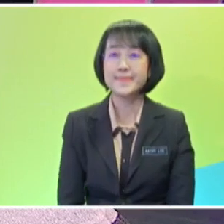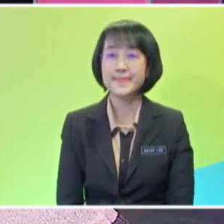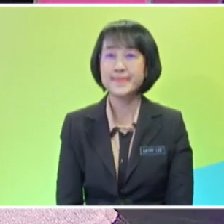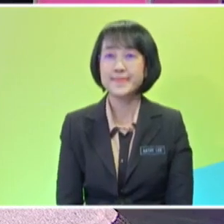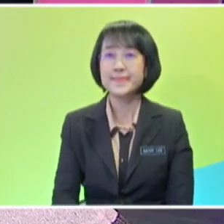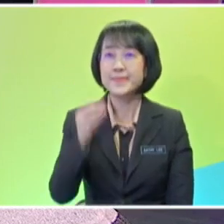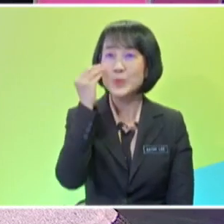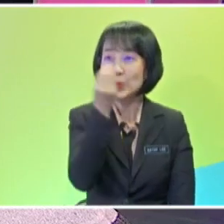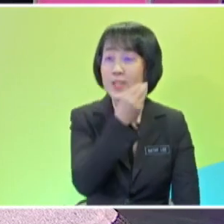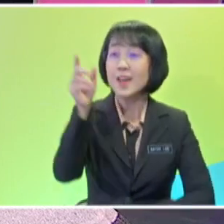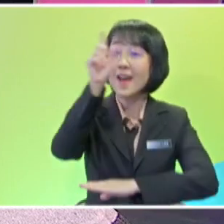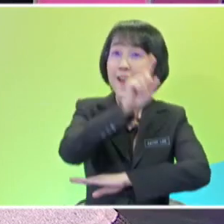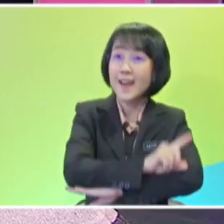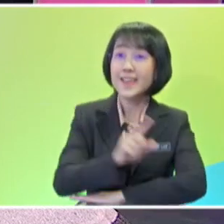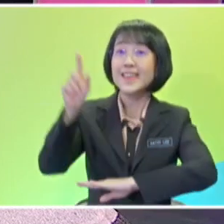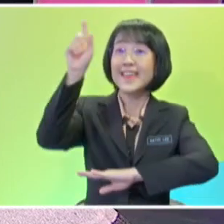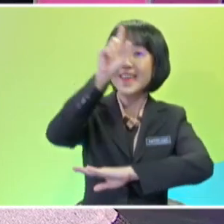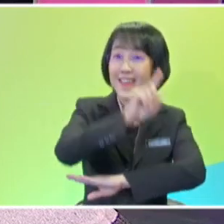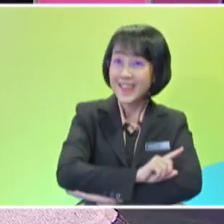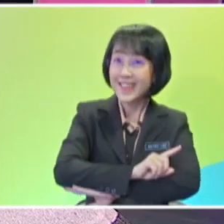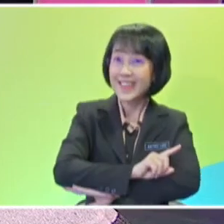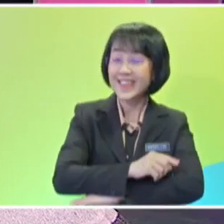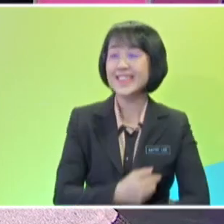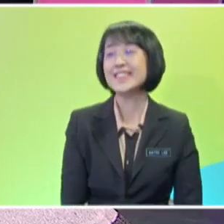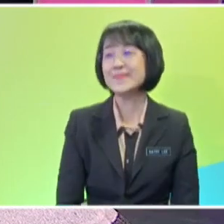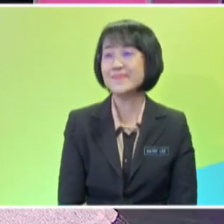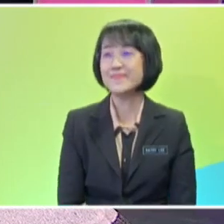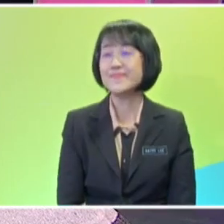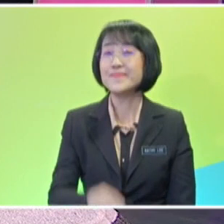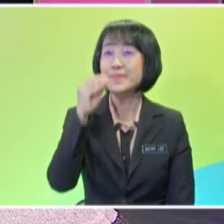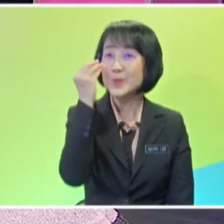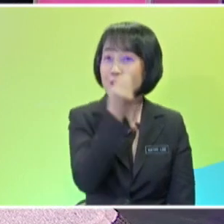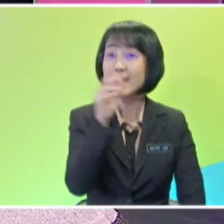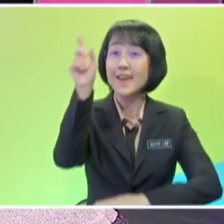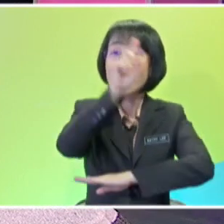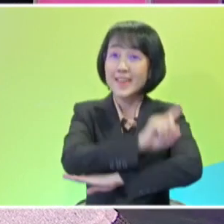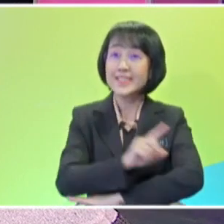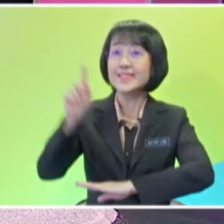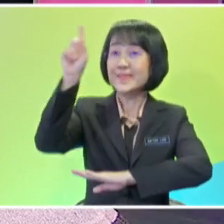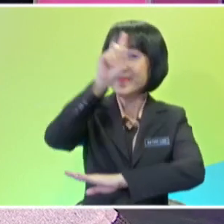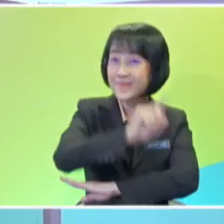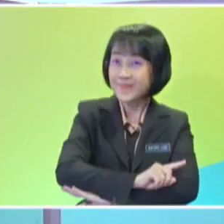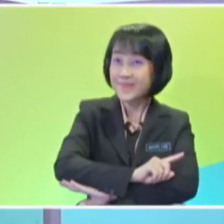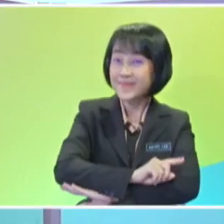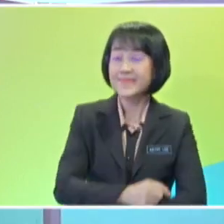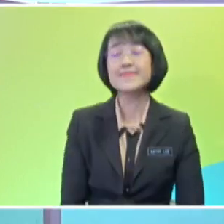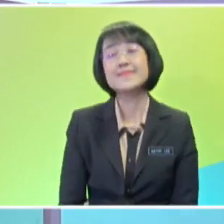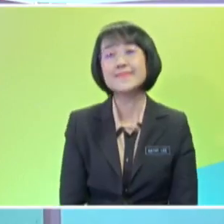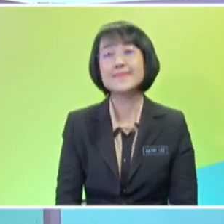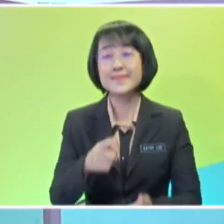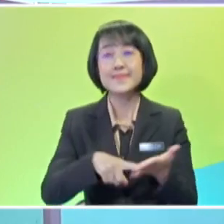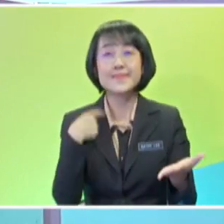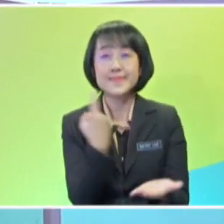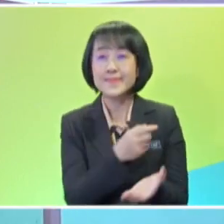hari-hari Jangan tak tahu ya bunga hari apa kita nak buat dengan bunga